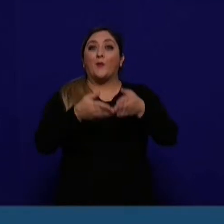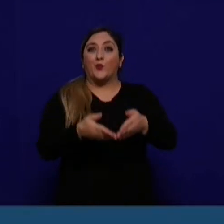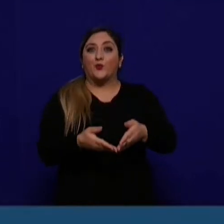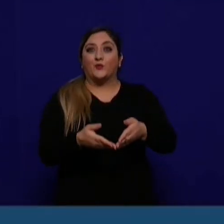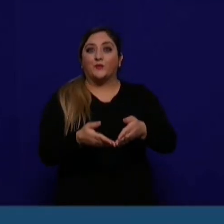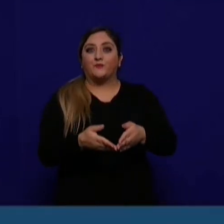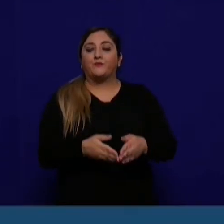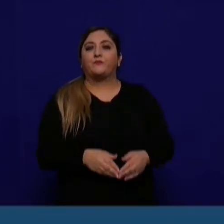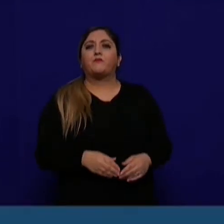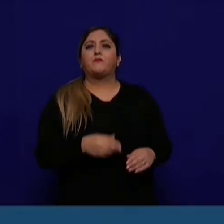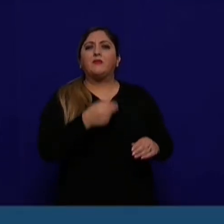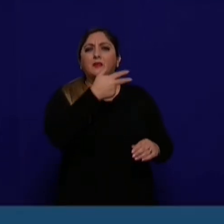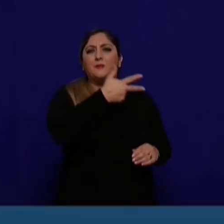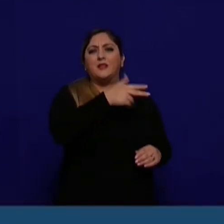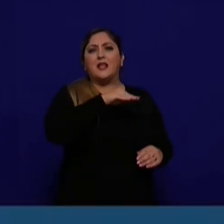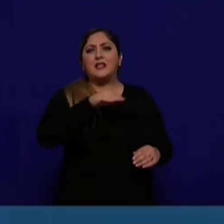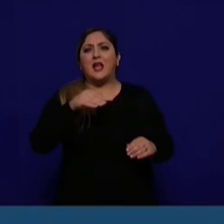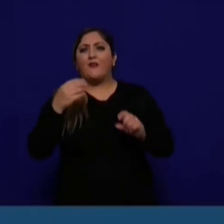ta' April għamilna